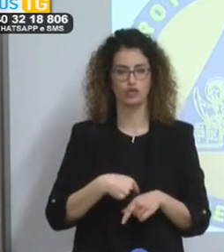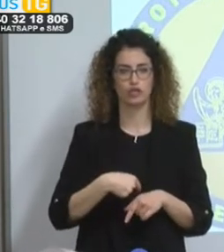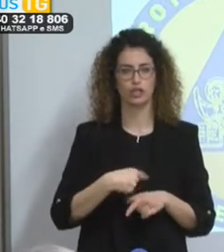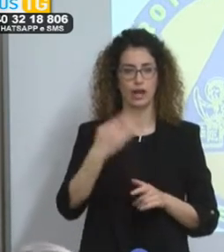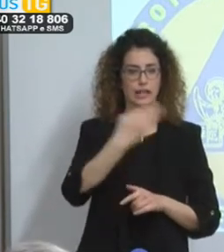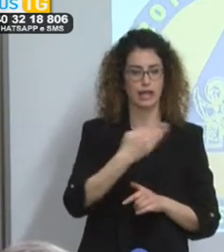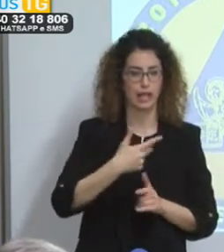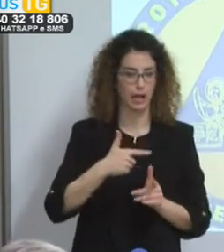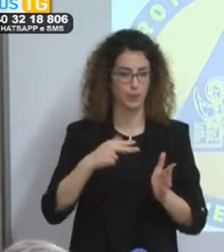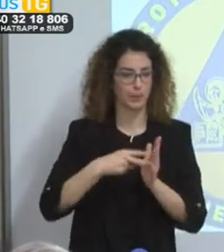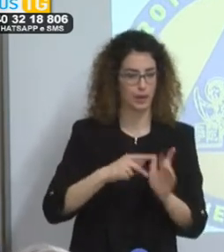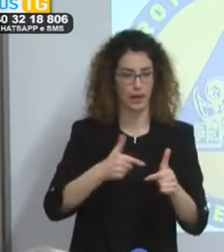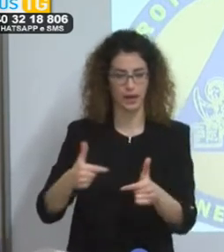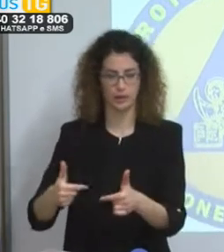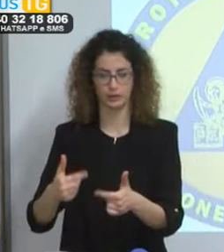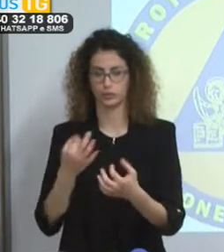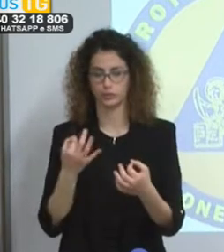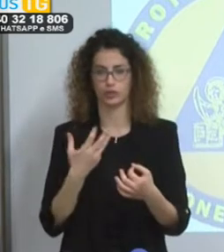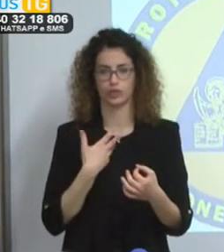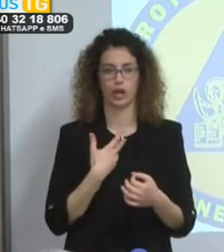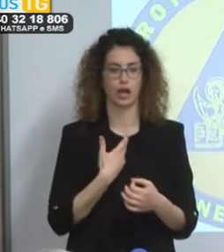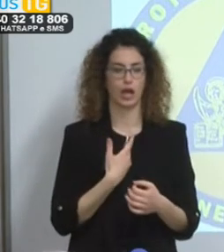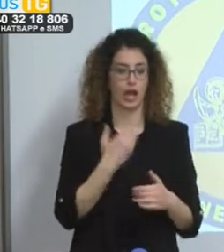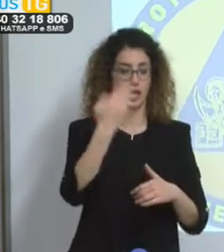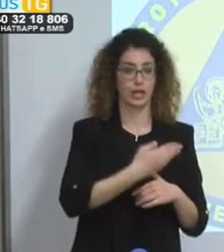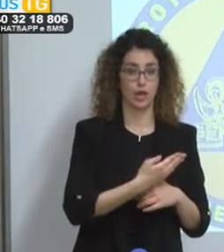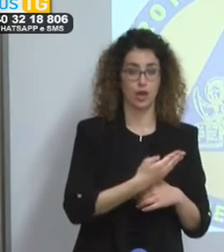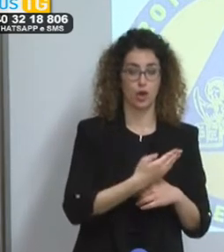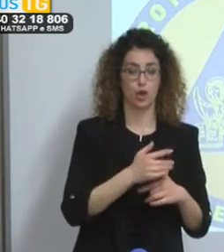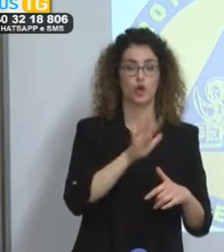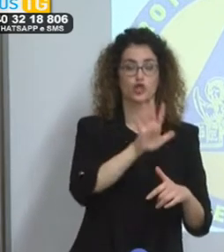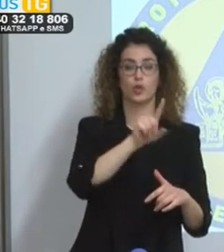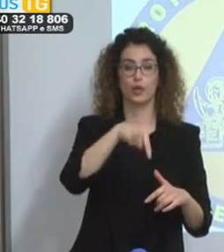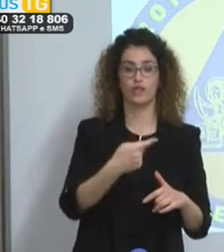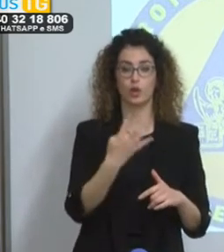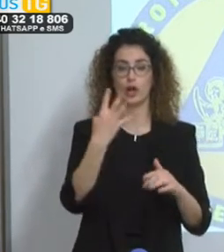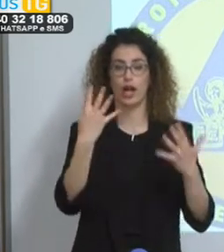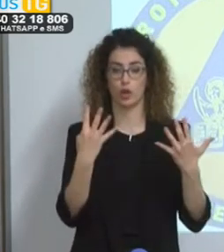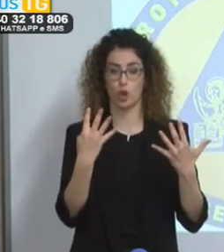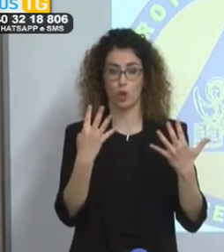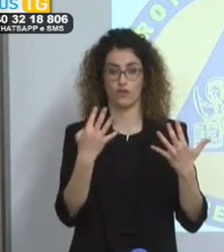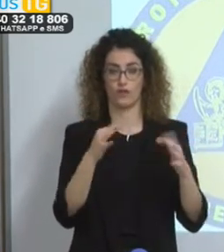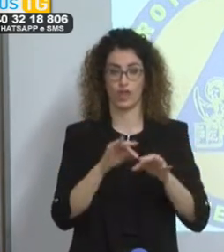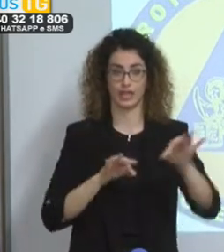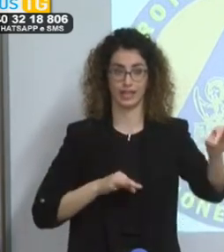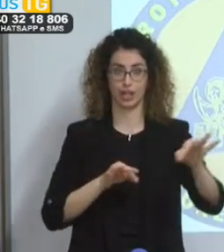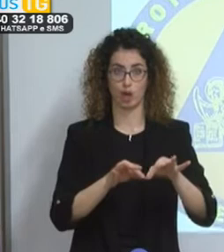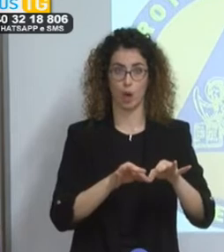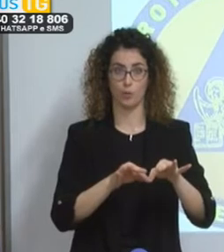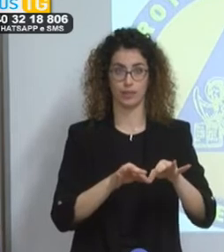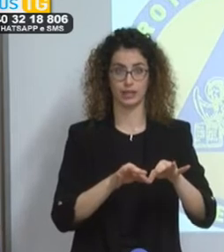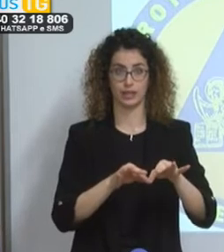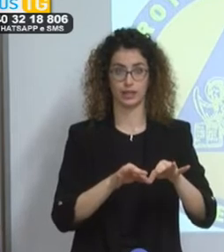giusto, ce n'è uno ogni 5,9 km. Considera che se uno va a fare una corsa a piedi sono anche forse